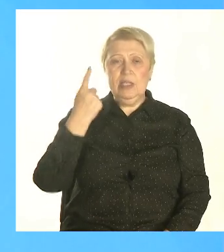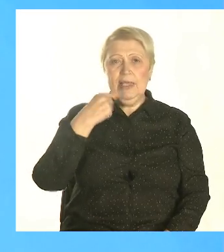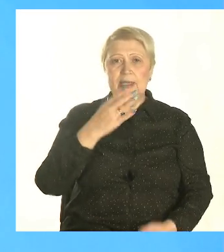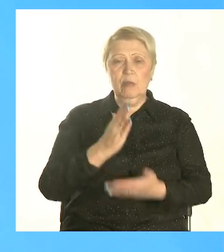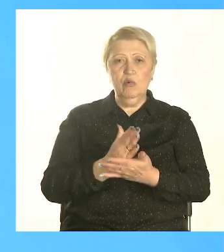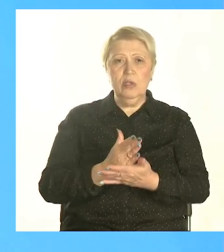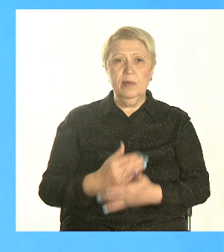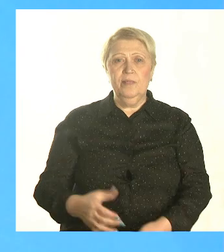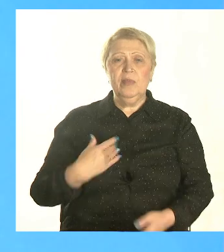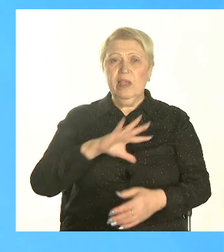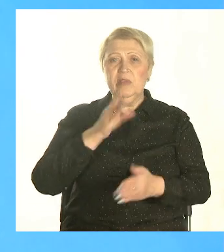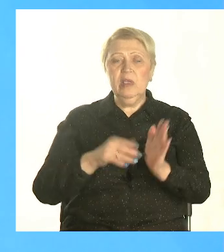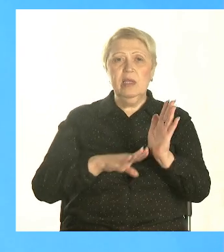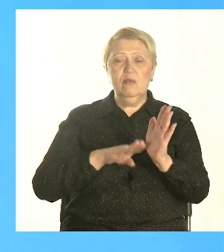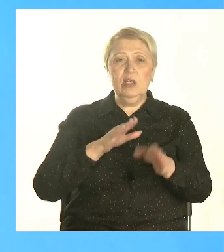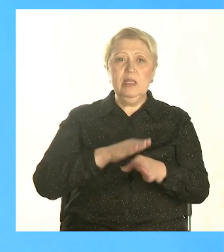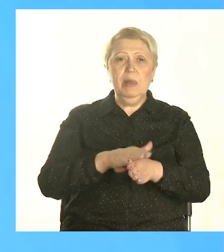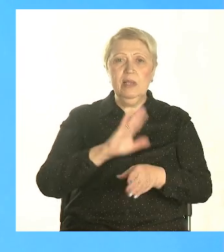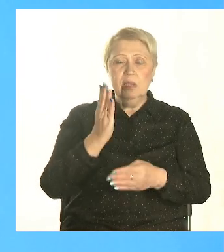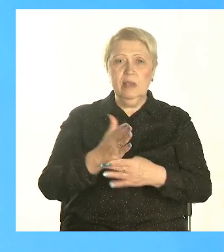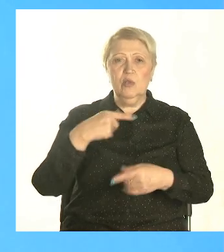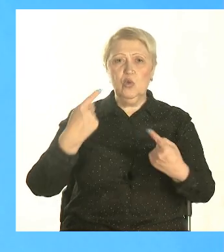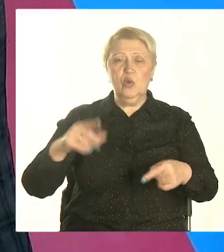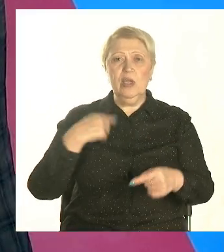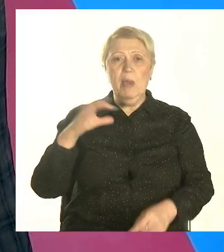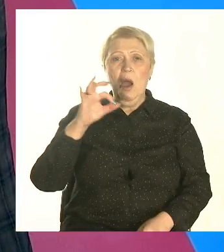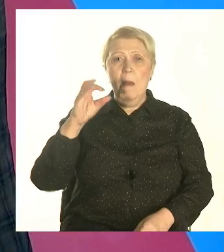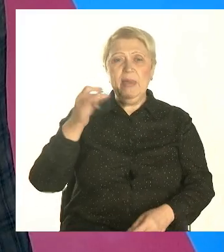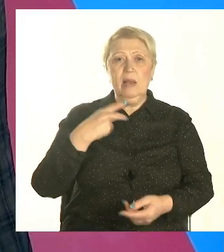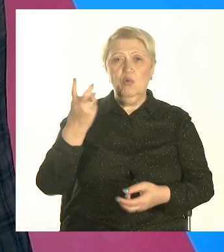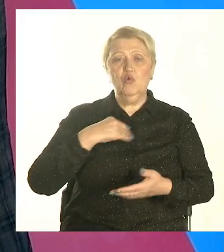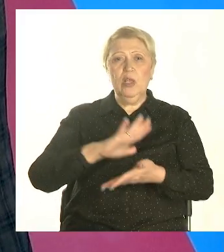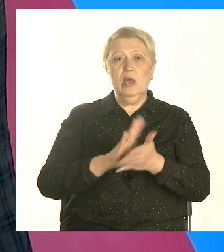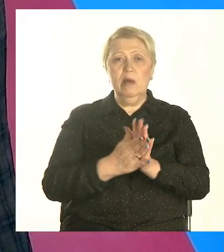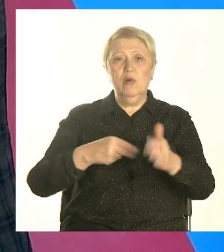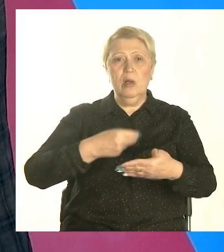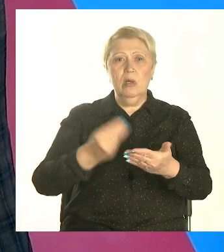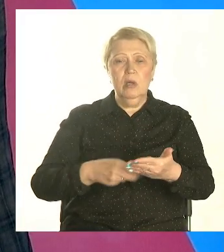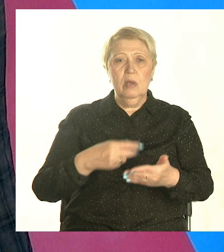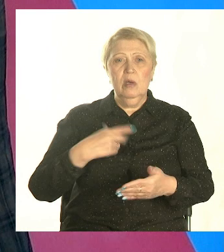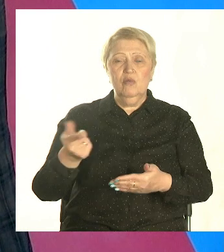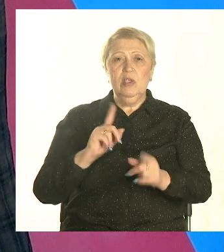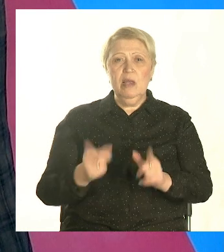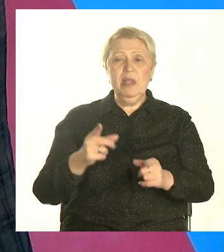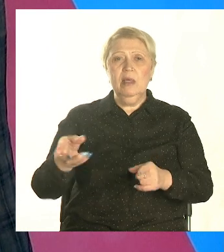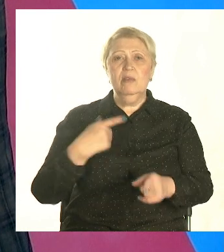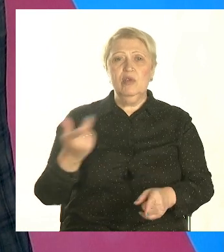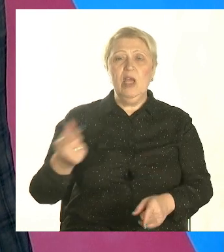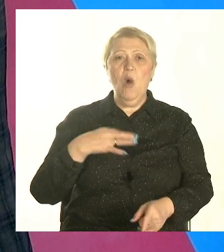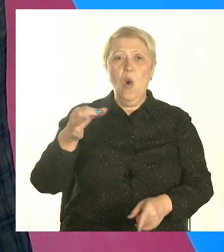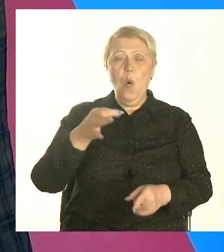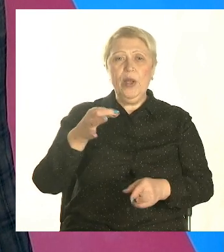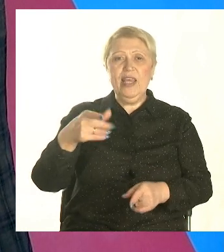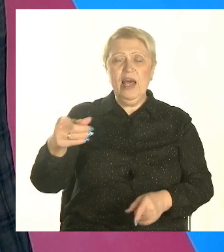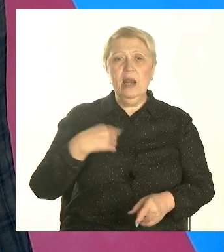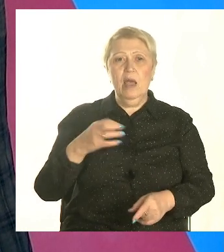так, заключая договор с региональным оператором, они обязаны заключить договоры именно с региональным оператором по вывозу и